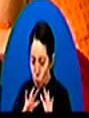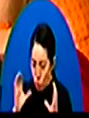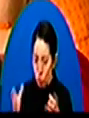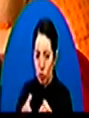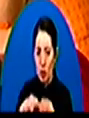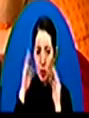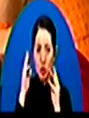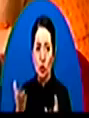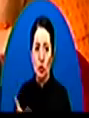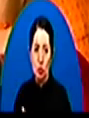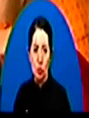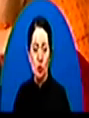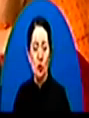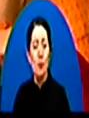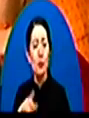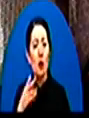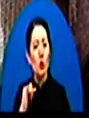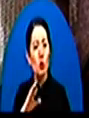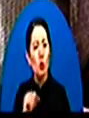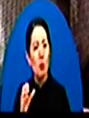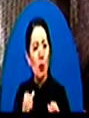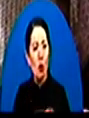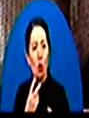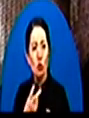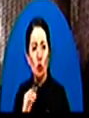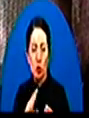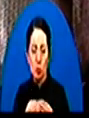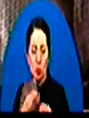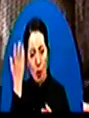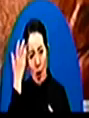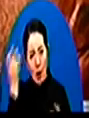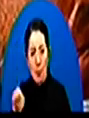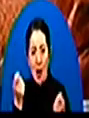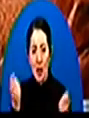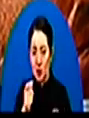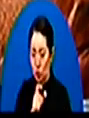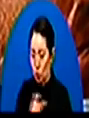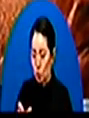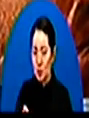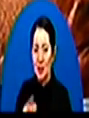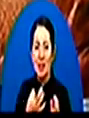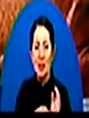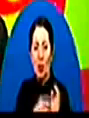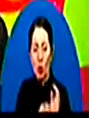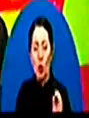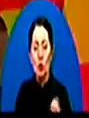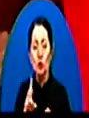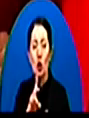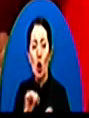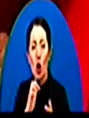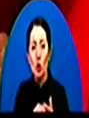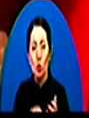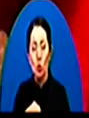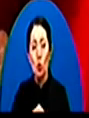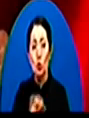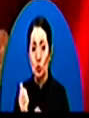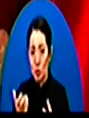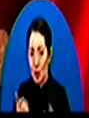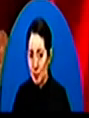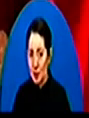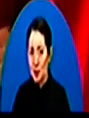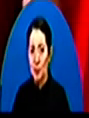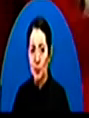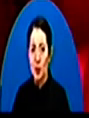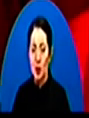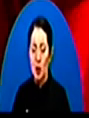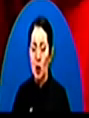шийдвэрлэж Тарагт сумын Туяа багийн 220 гаруй өрхийн дийлэнх нь малчин, тэдний 80 гаруй хувь нь ноолуурын урамшууллаа авсан байна. Одоо бол бид нар сонголт хийхдээ